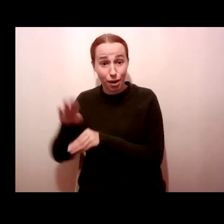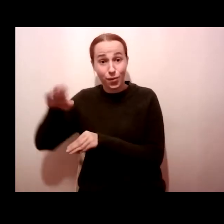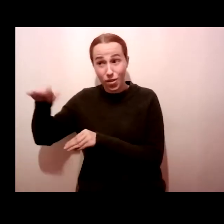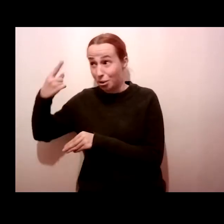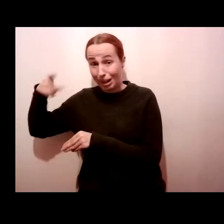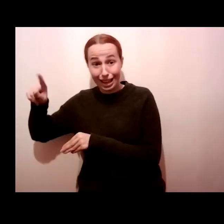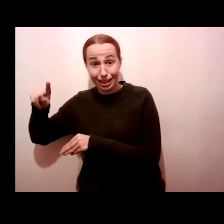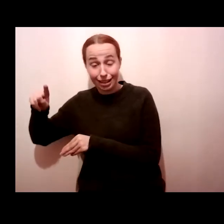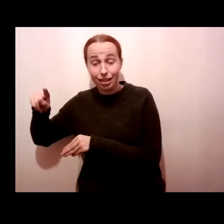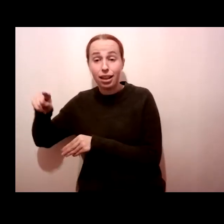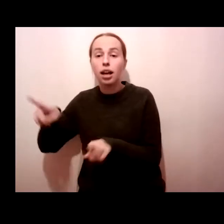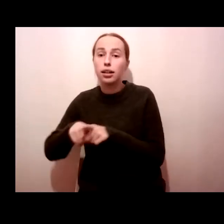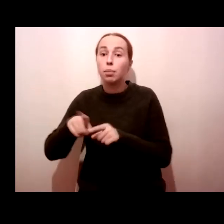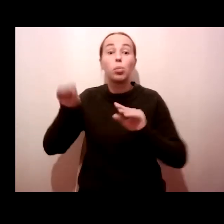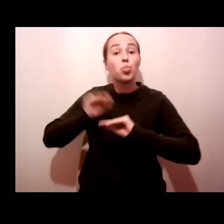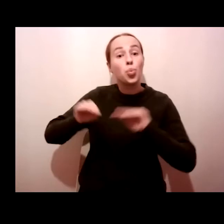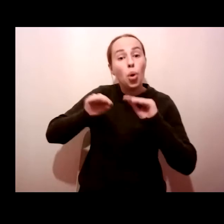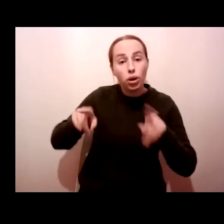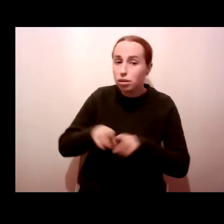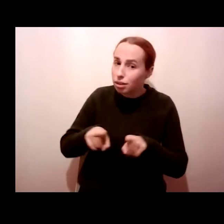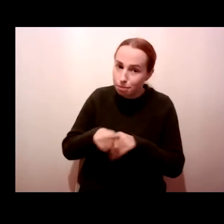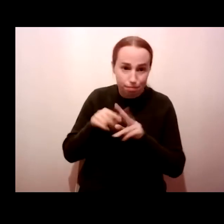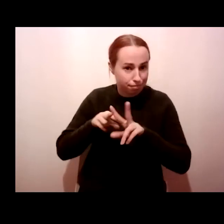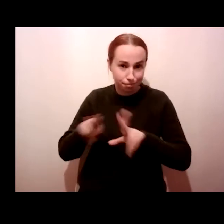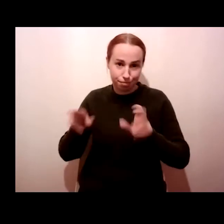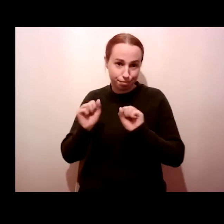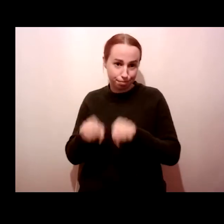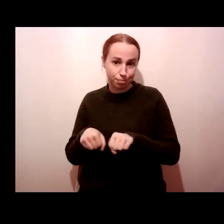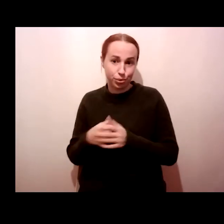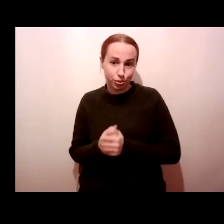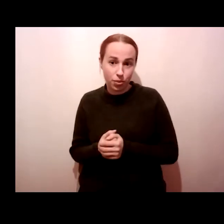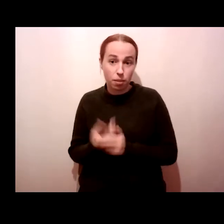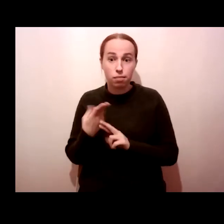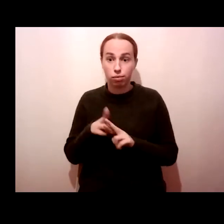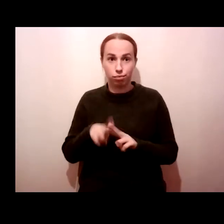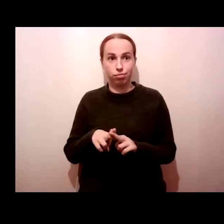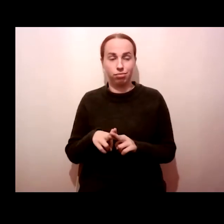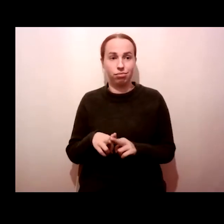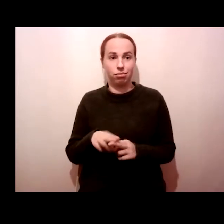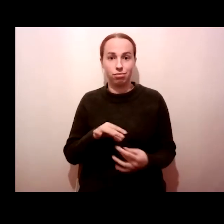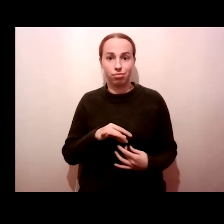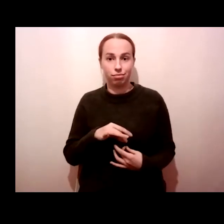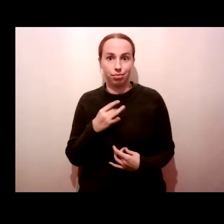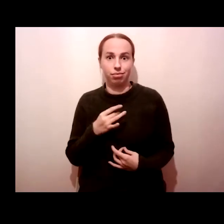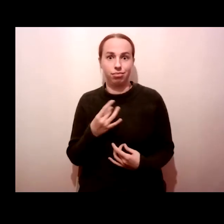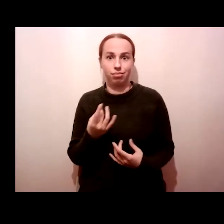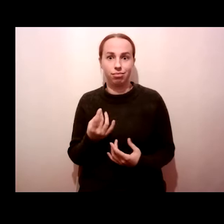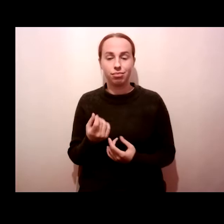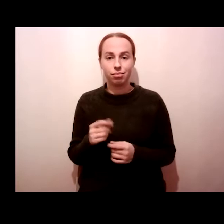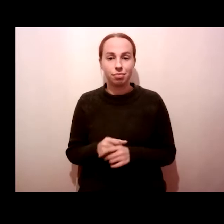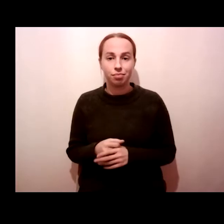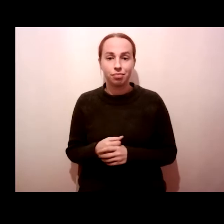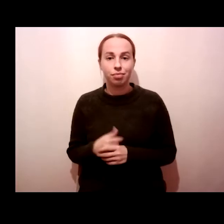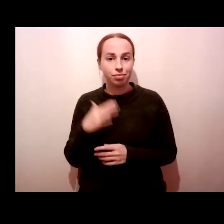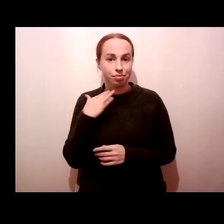iš mokytojų mokyklose. Tai mus tikrai labai nustebino. Taip pat